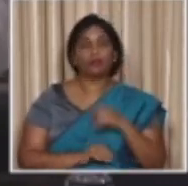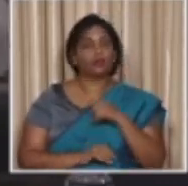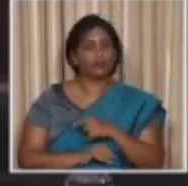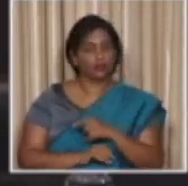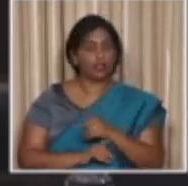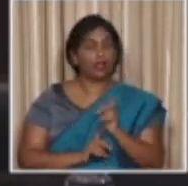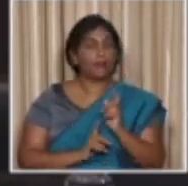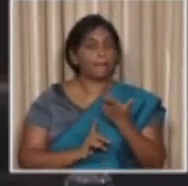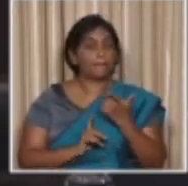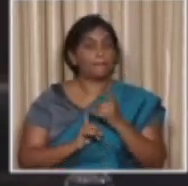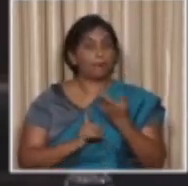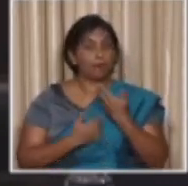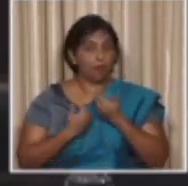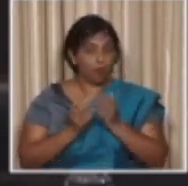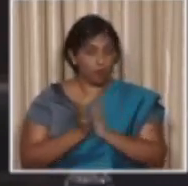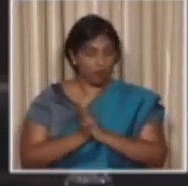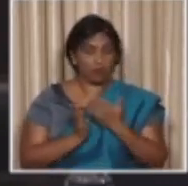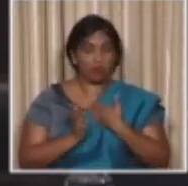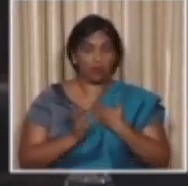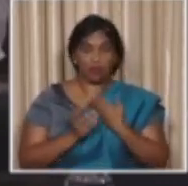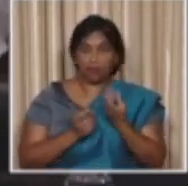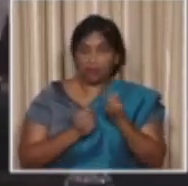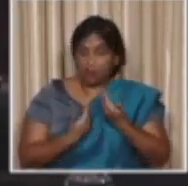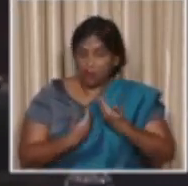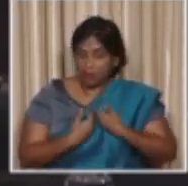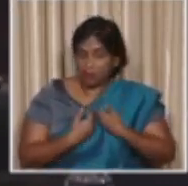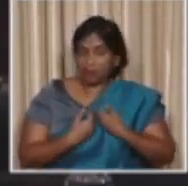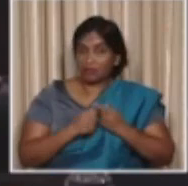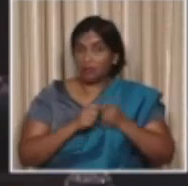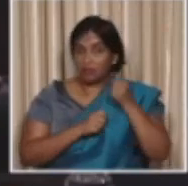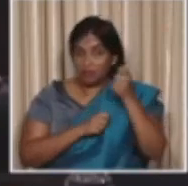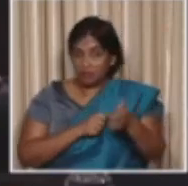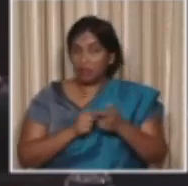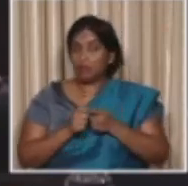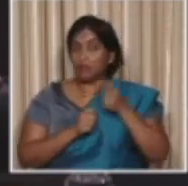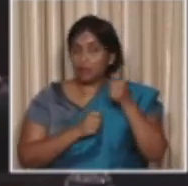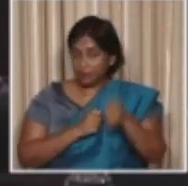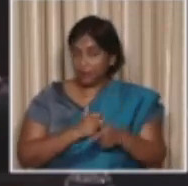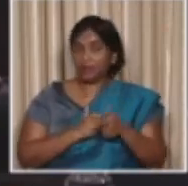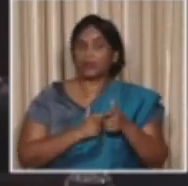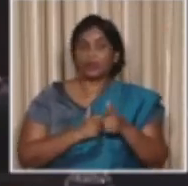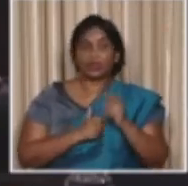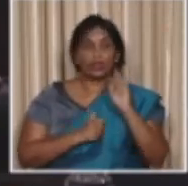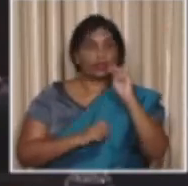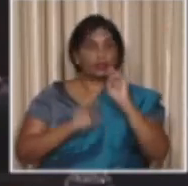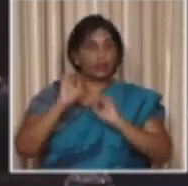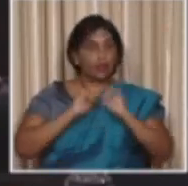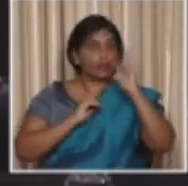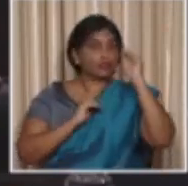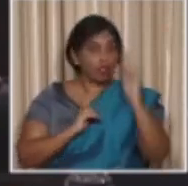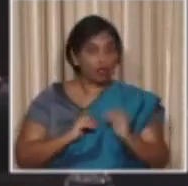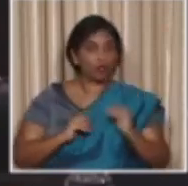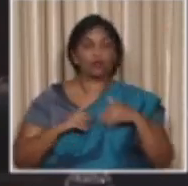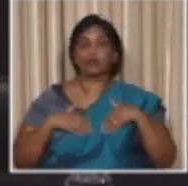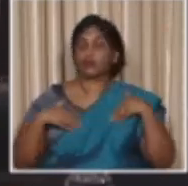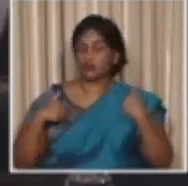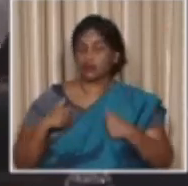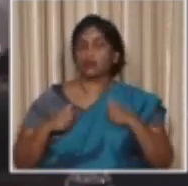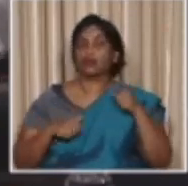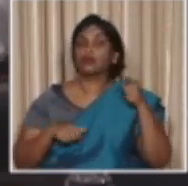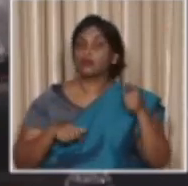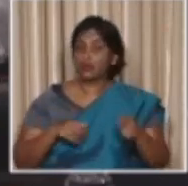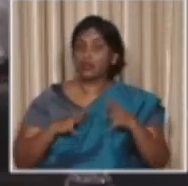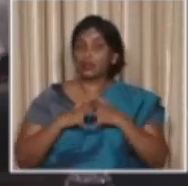කියන්නේ පුද්ගලික පොකට් එකෙන් කෙනෙක්ගේ පොකට් එකෙන් යොදවන මුදල් ප්‍රමාණය 130ට වඩා අඩු වෙන්න ඕනේ සෞඛ්‍යයට. ඒක